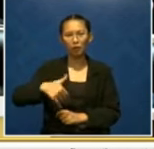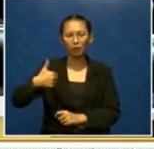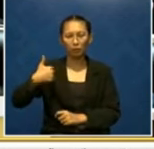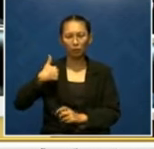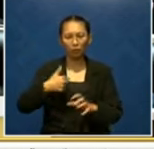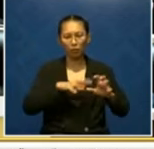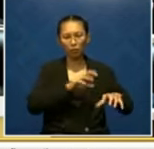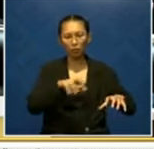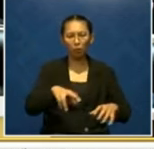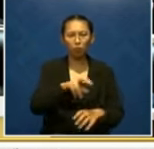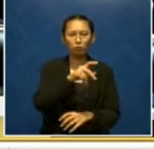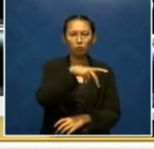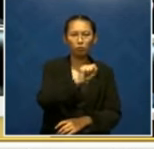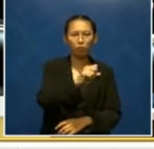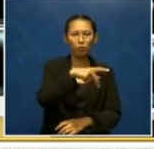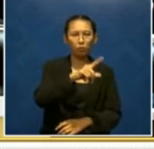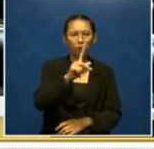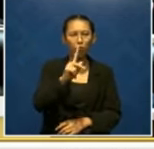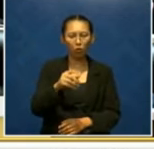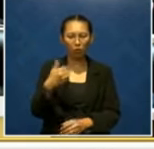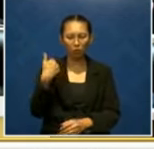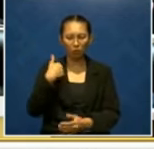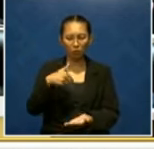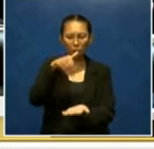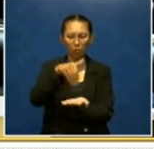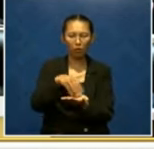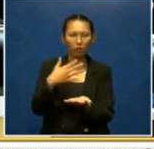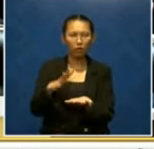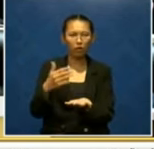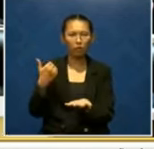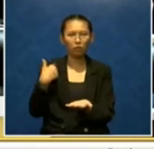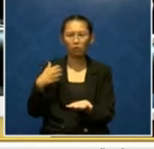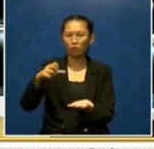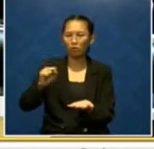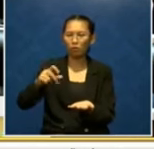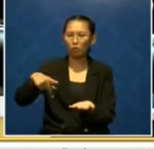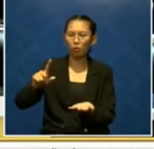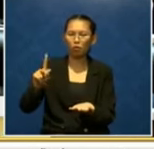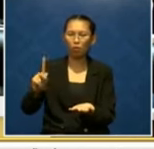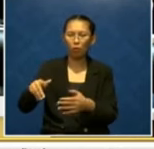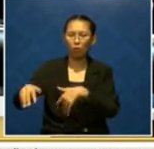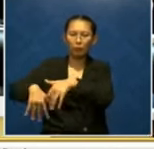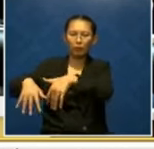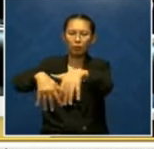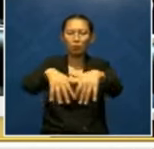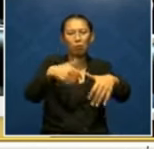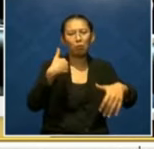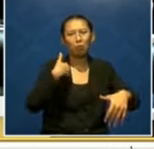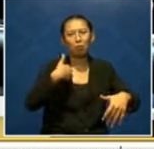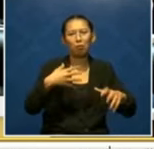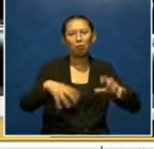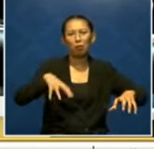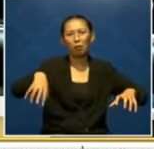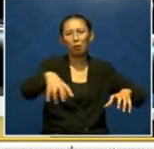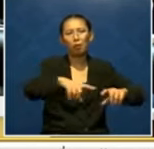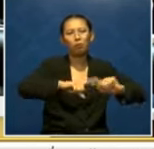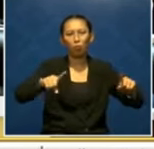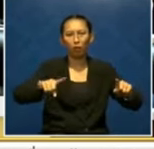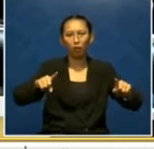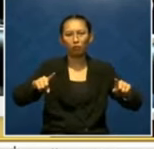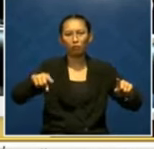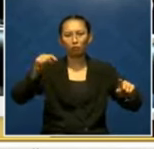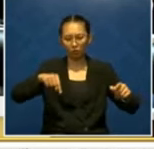นศร.ของนายทุนค่ะอยู่ตรงกลางขนาดด้วยที่ดินสปก.นศร.ของประชาชนทั่วไปแต่กลายเป็นว่าที่ดิน